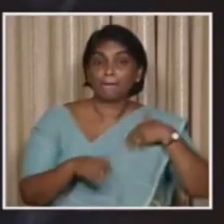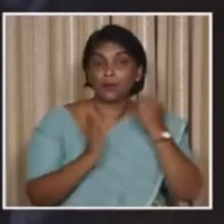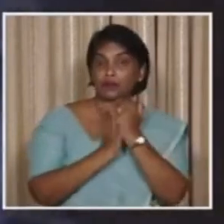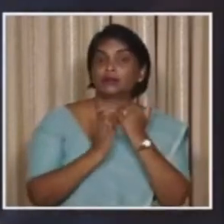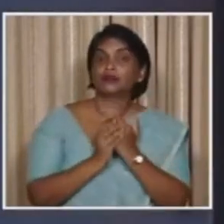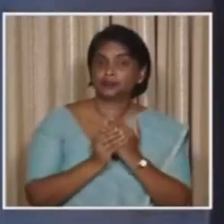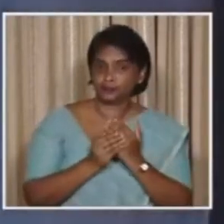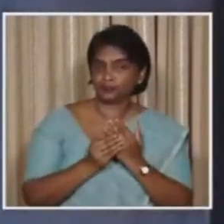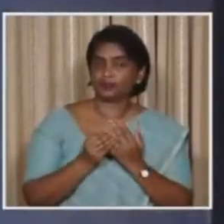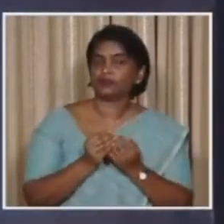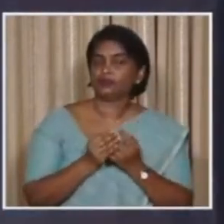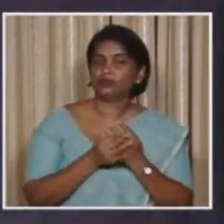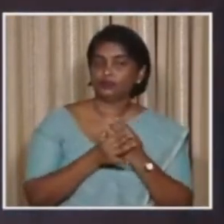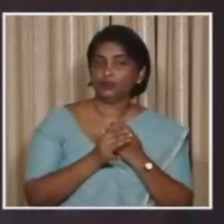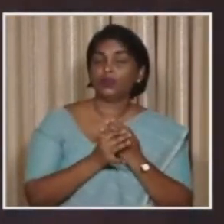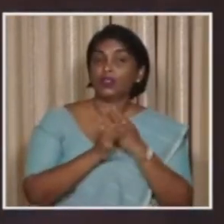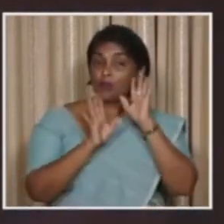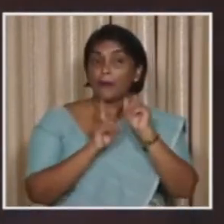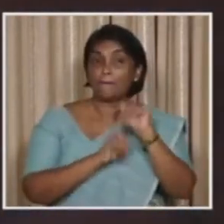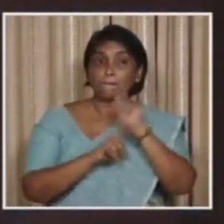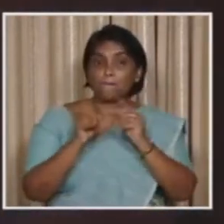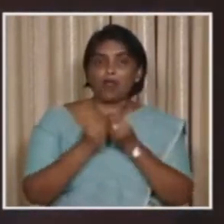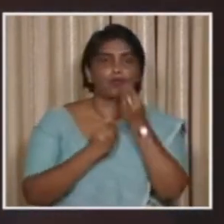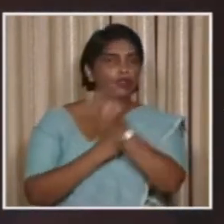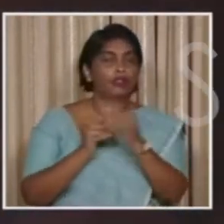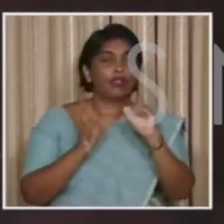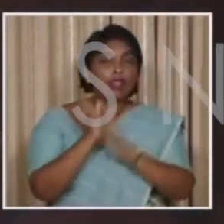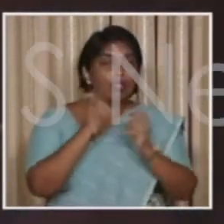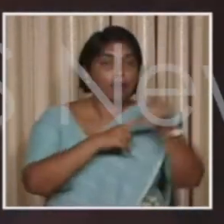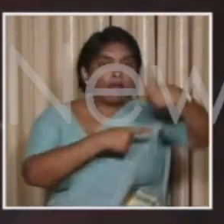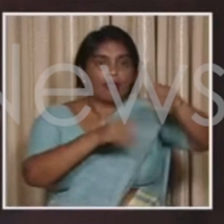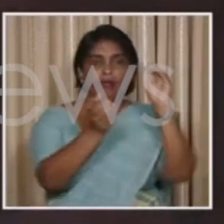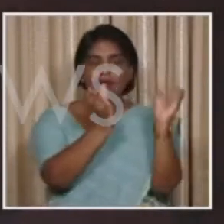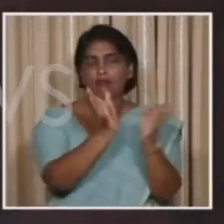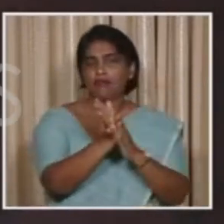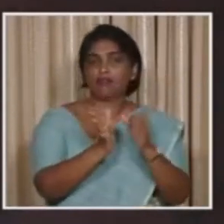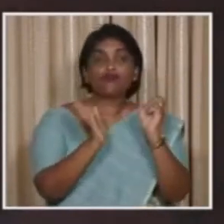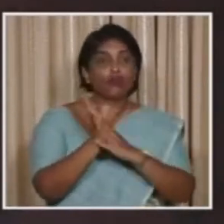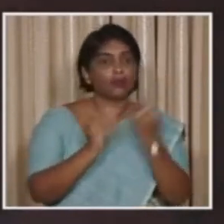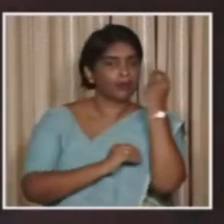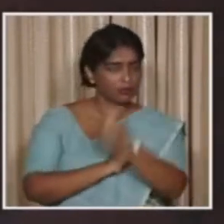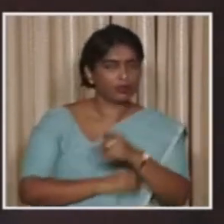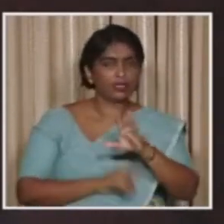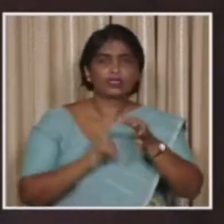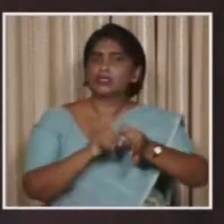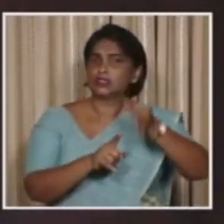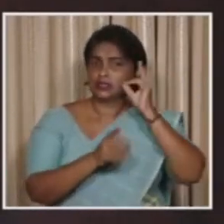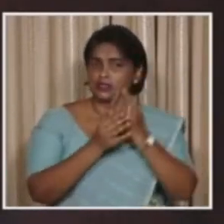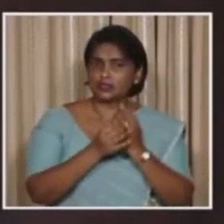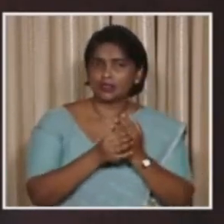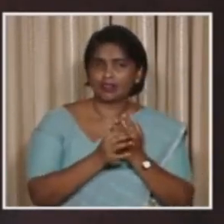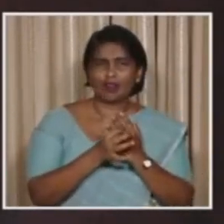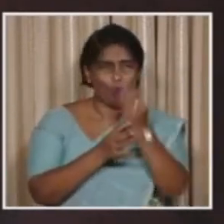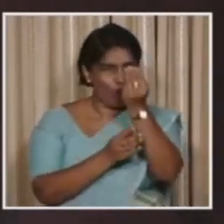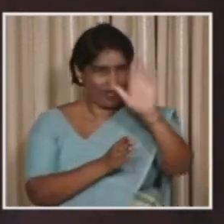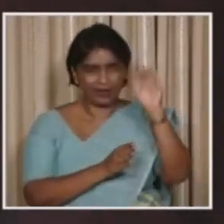කොන්දේසි ඔක්කොම තියෙනවා. හැබැයි පාර්ලිමේන්තුවේට දීලත් නැහැ. පාර්ලිමේන්තුවේ කිසිදු කමිටුවකට දීලත් බෑ. එහෙම ජනාධිපතිවර පොඩ්ඩක් ඉන්න